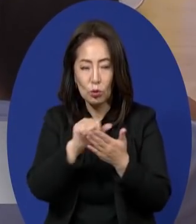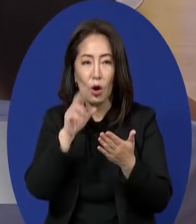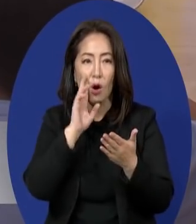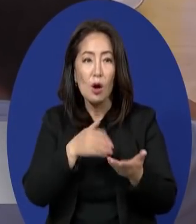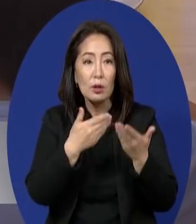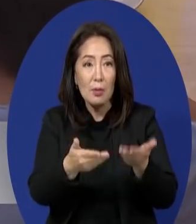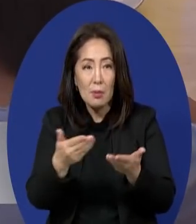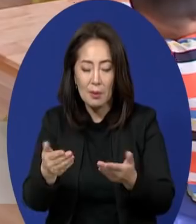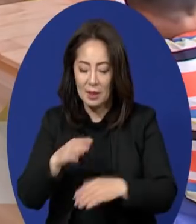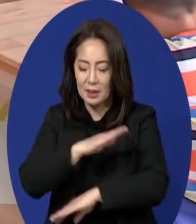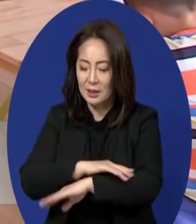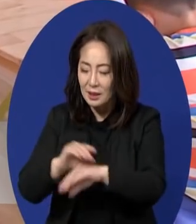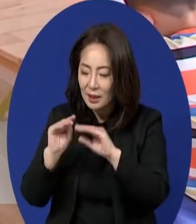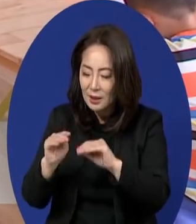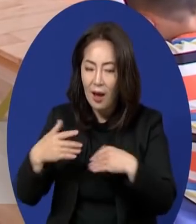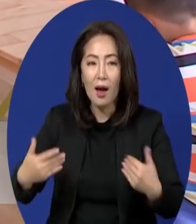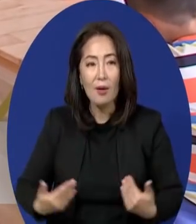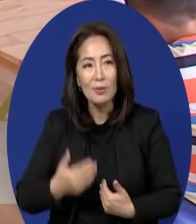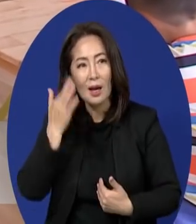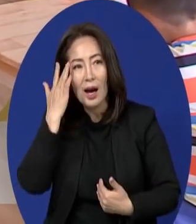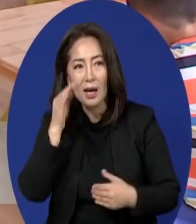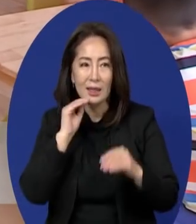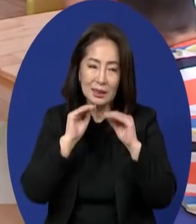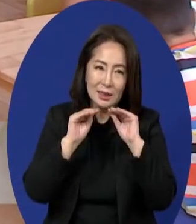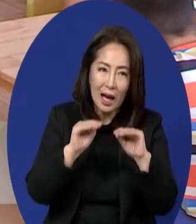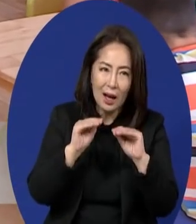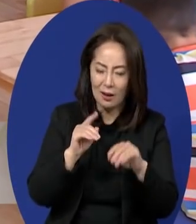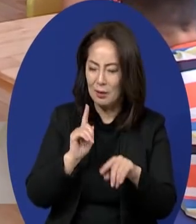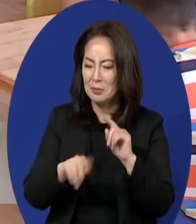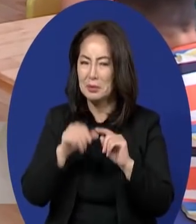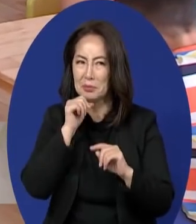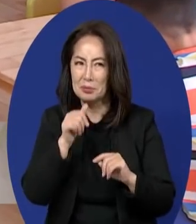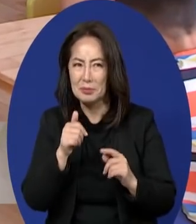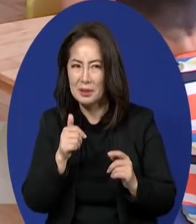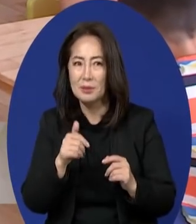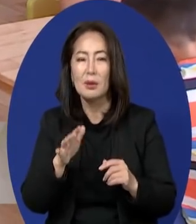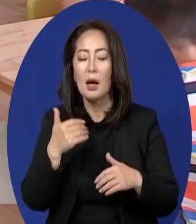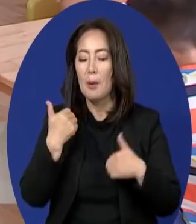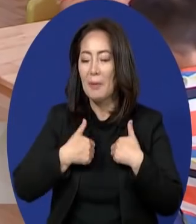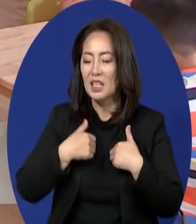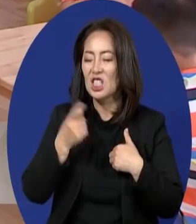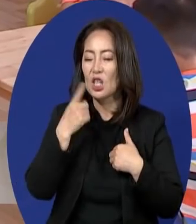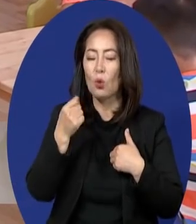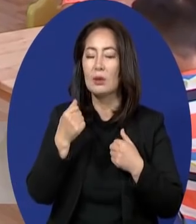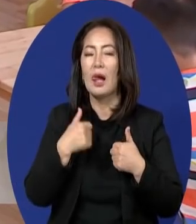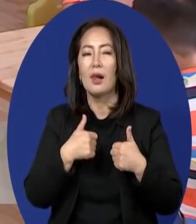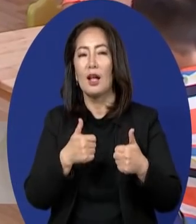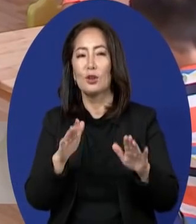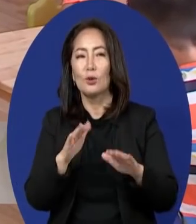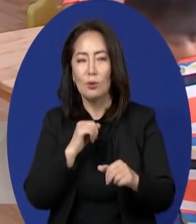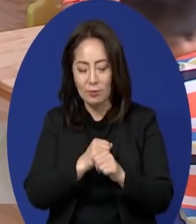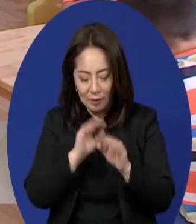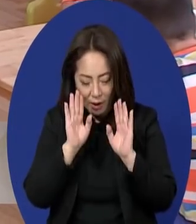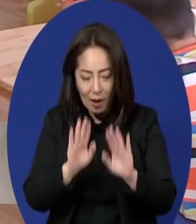хичээл зааж, амьдралын наад захын арга ухаанд сургана гэдэг амаргүй. Гэсэн ч Отгонбат багш нэг ч удаа шантарч байгаагүй гэдгээ ярьж